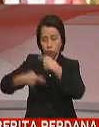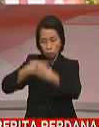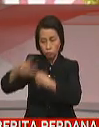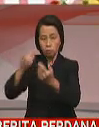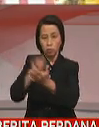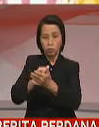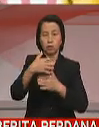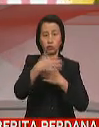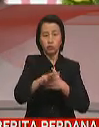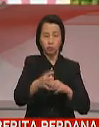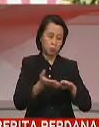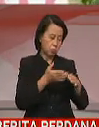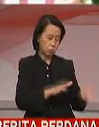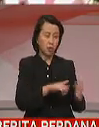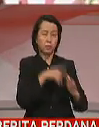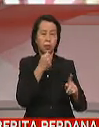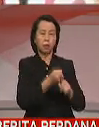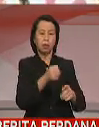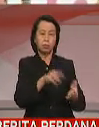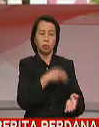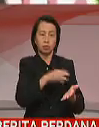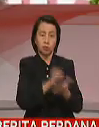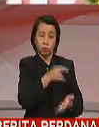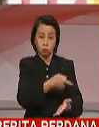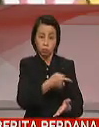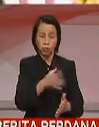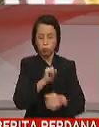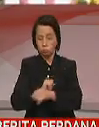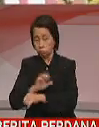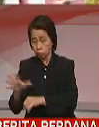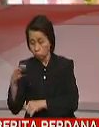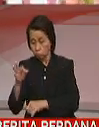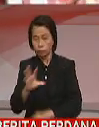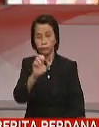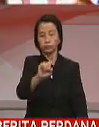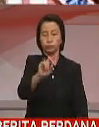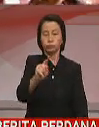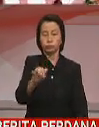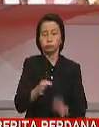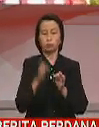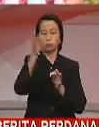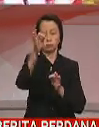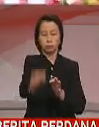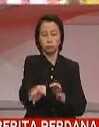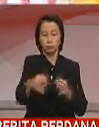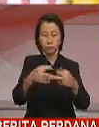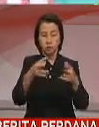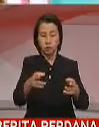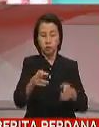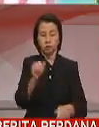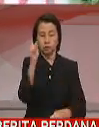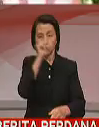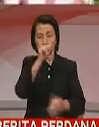itu selepas pemergian pengarah muzik berkenaan. Berikutan COVID-19, Siti Sarah memilih menangguhkan hasrat melancarkan